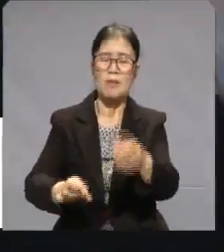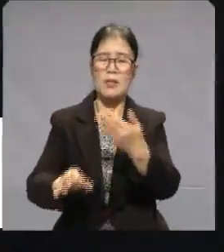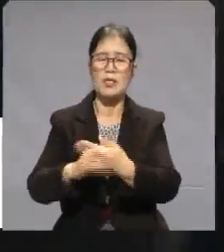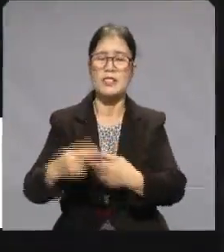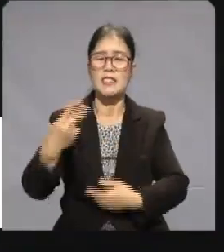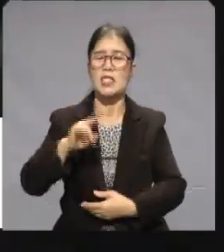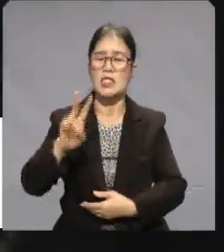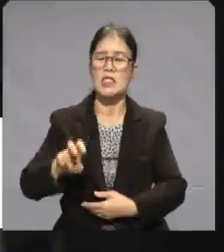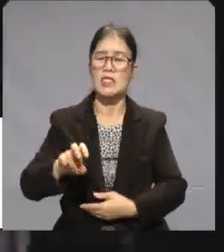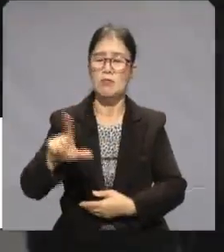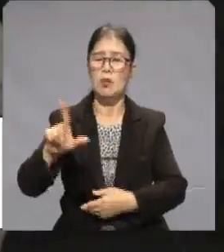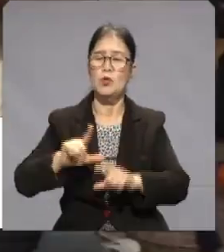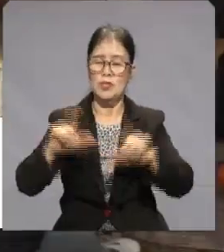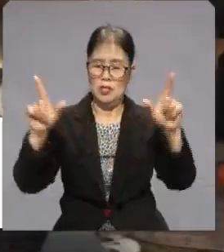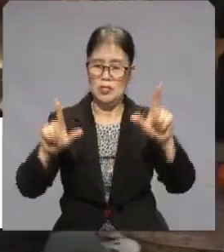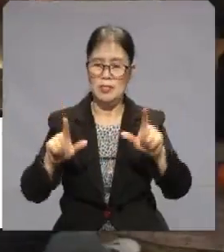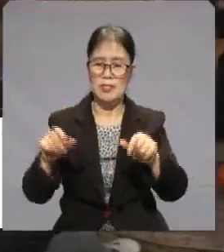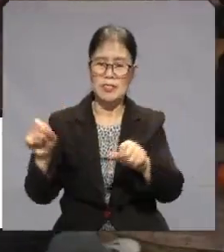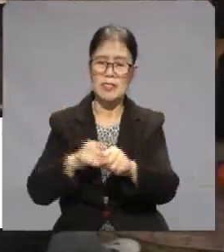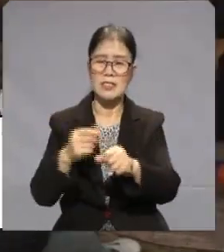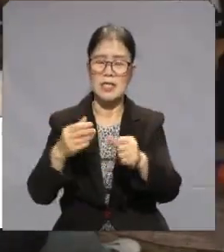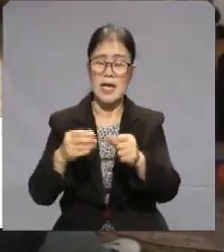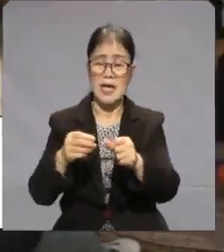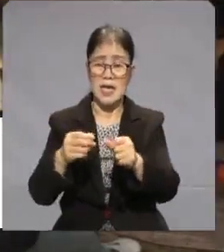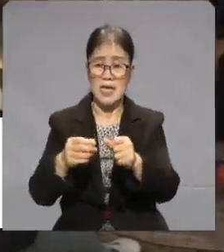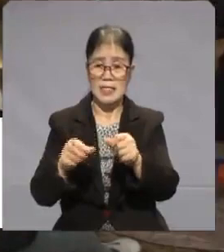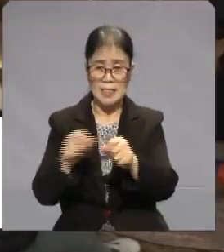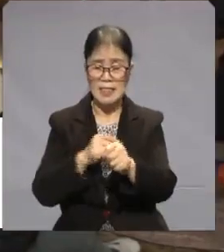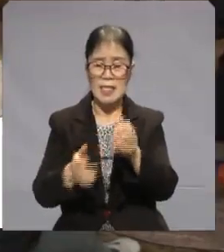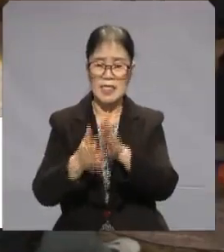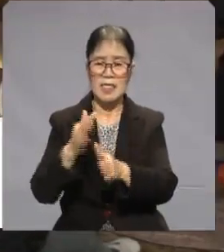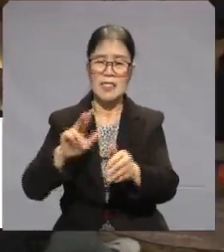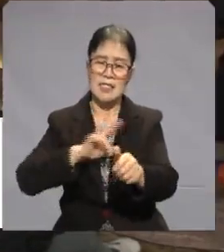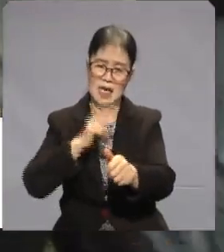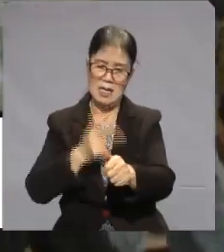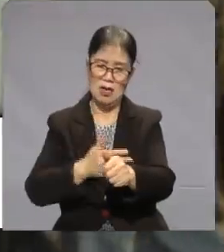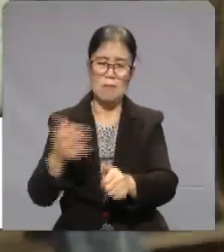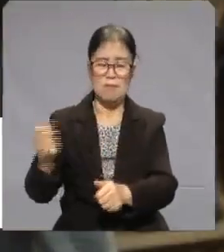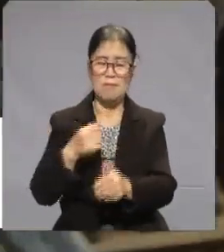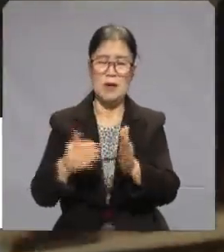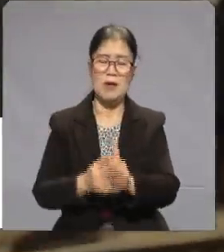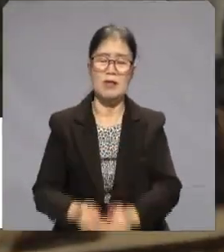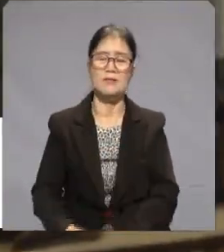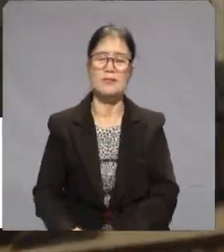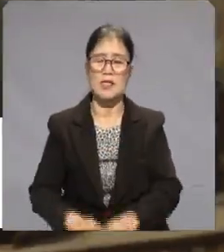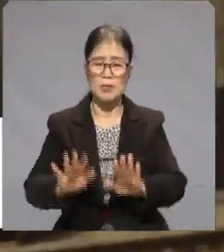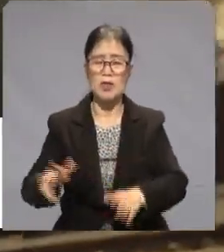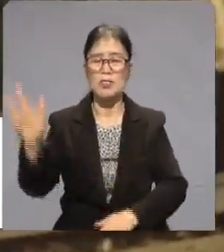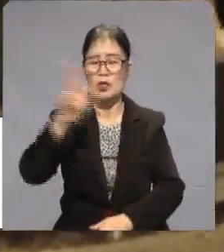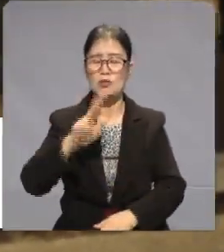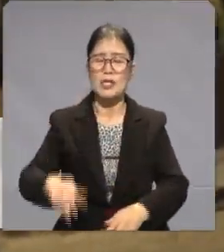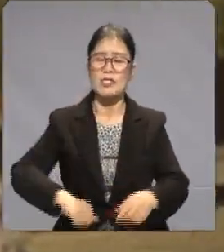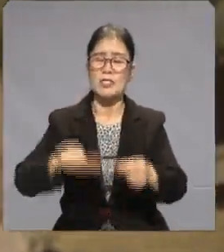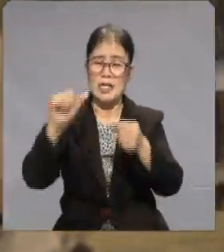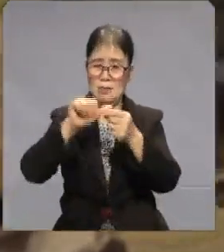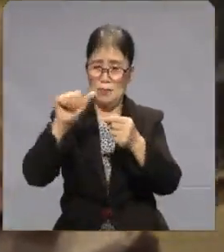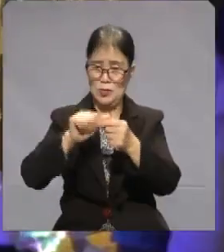1월 특례시 자격을 얻습니다. 경기 수원과 용인, 고양, 경남 창원에 이어 전국에서 다섯